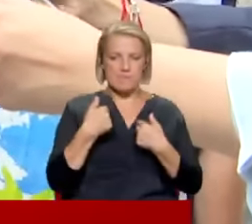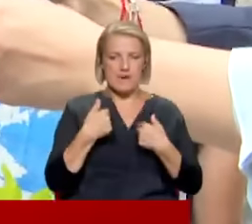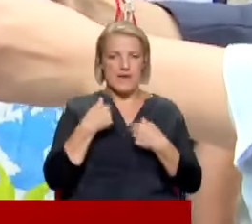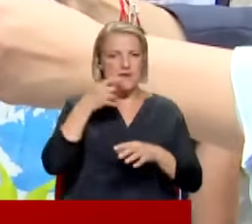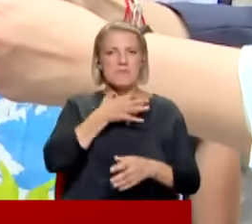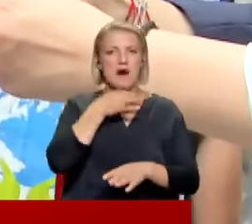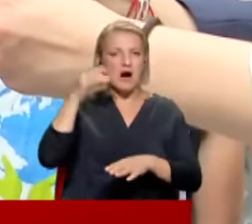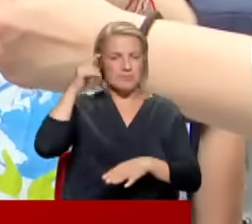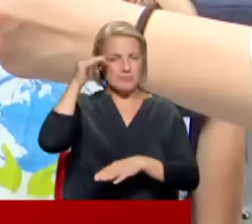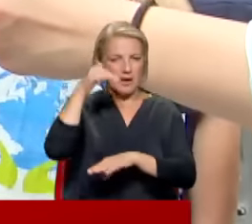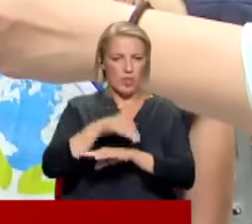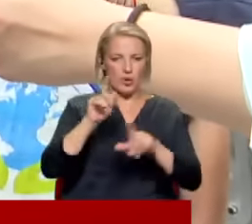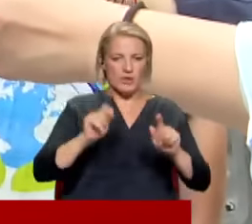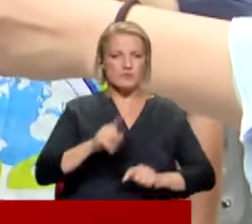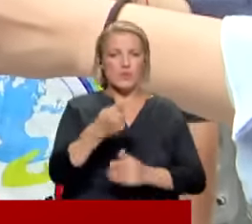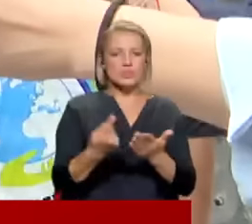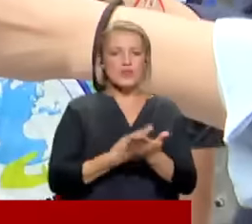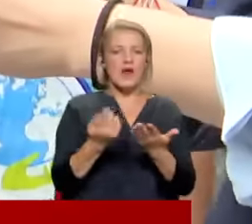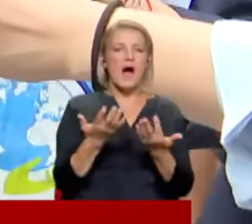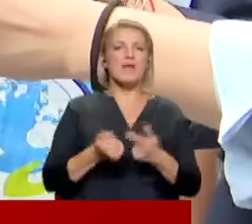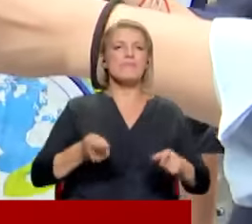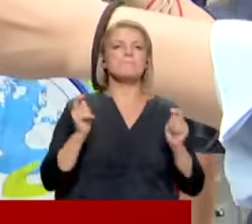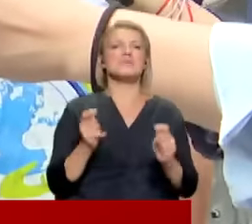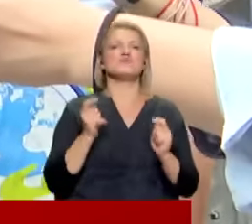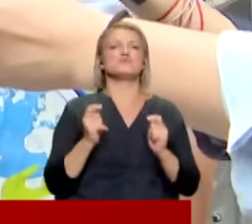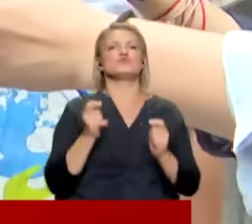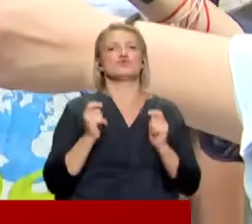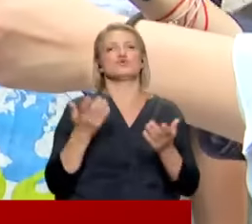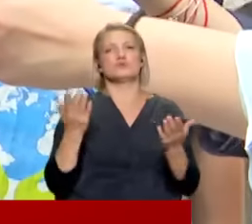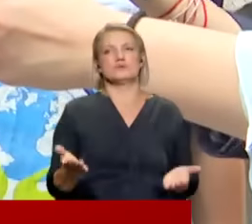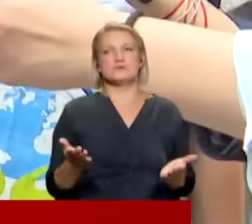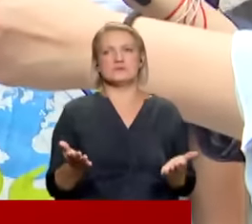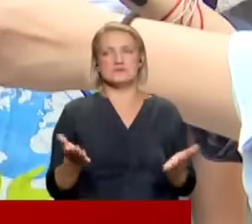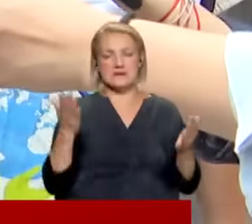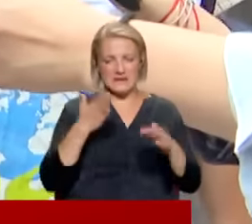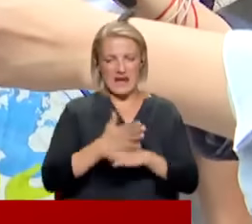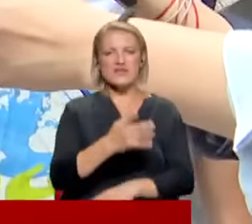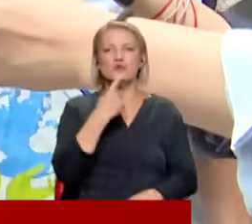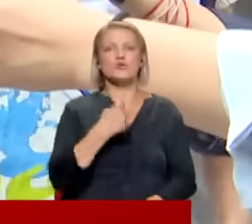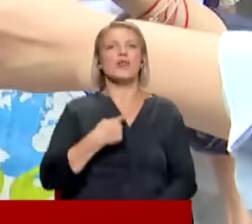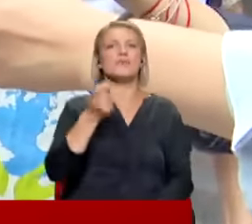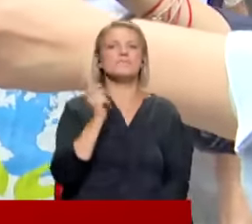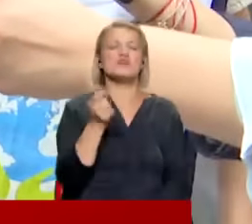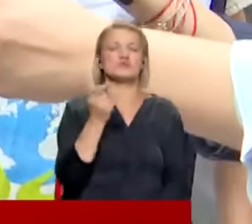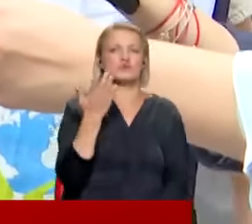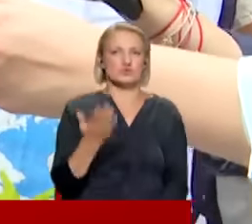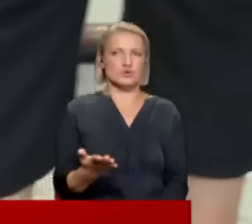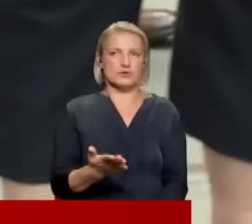mağdur ediyorsanız dilekçemizi almak zorundasınız gerçeği söylemek